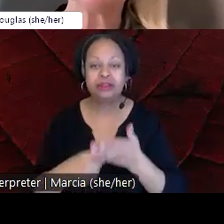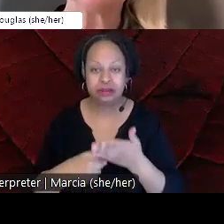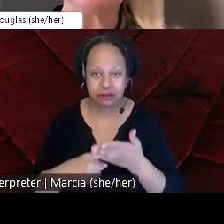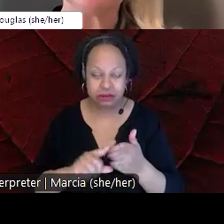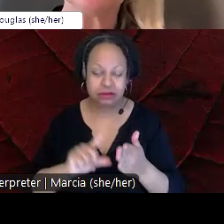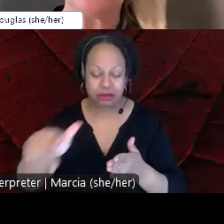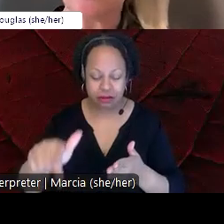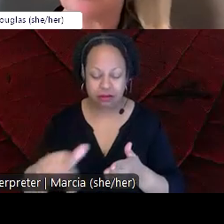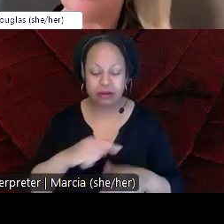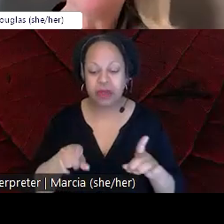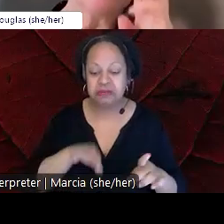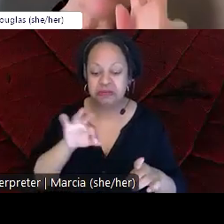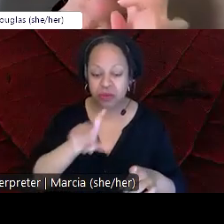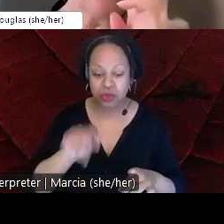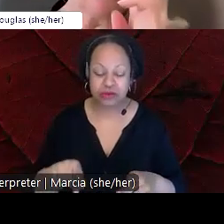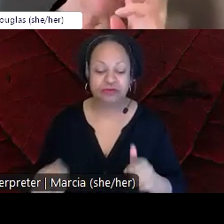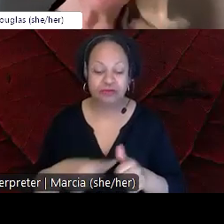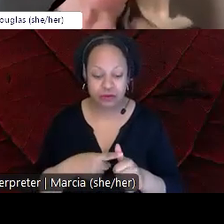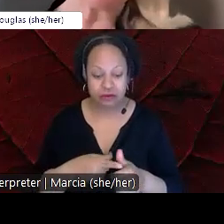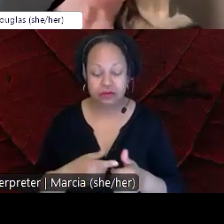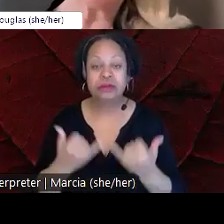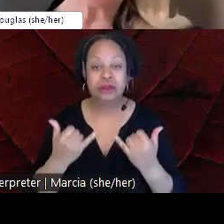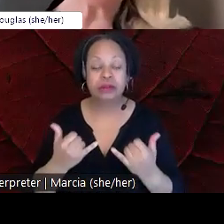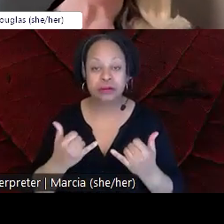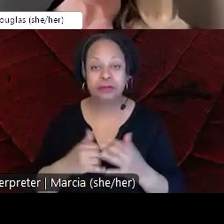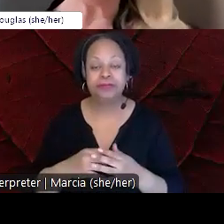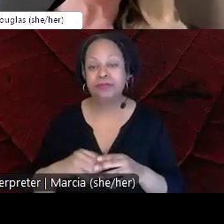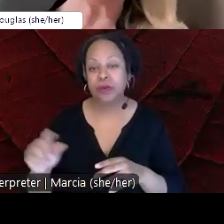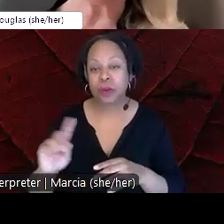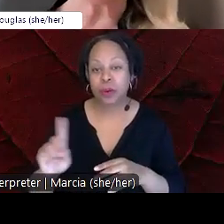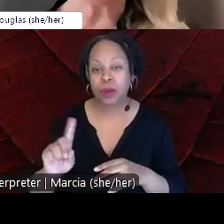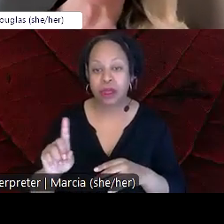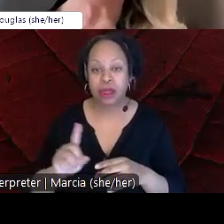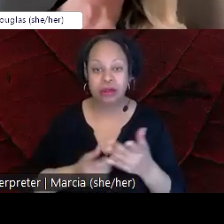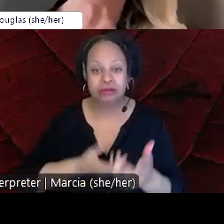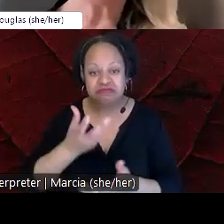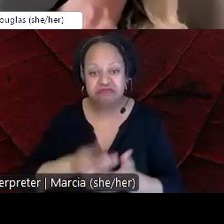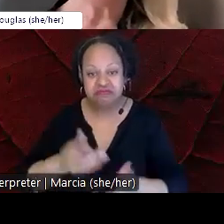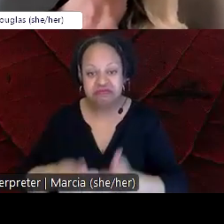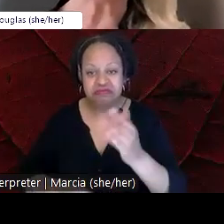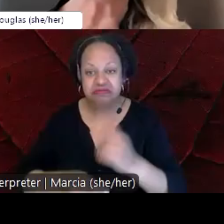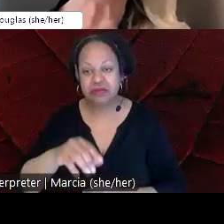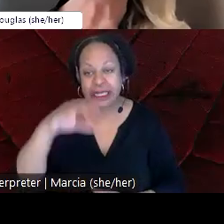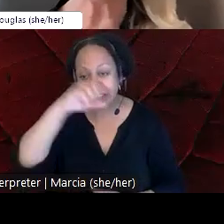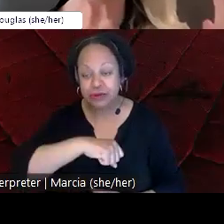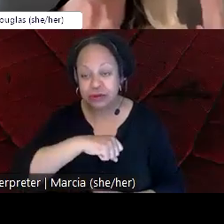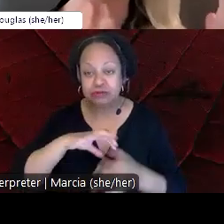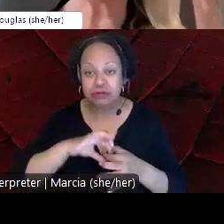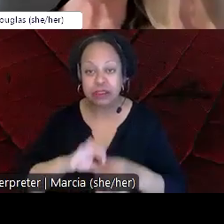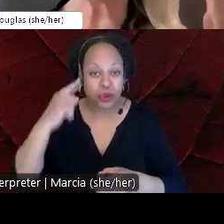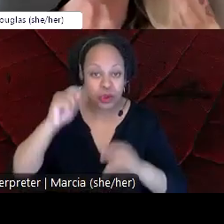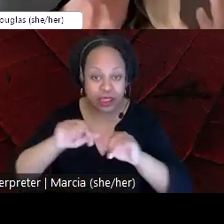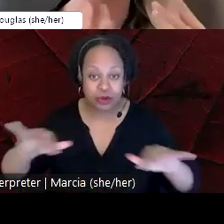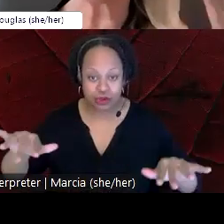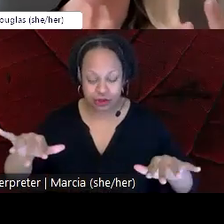cette question de réflexion. Où, donc, la question c'est où les